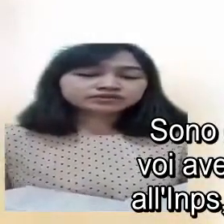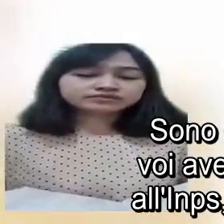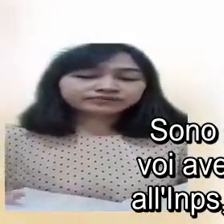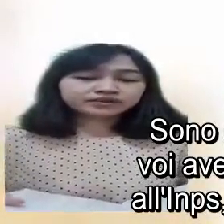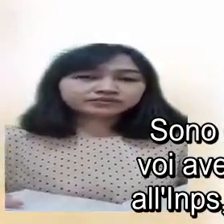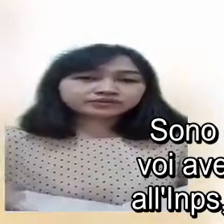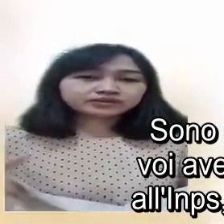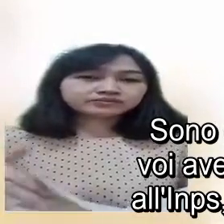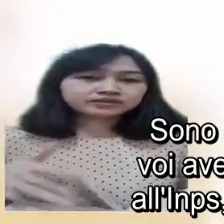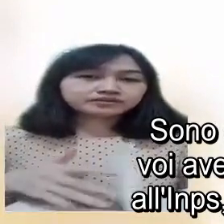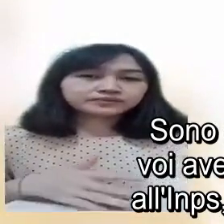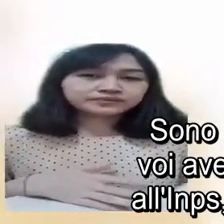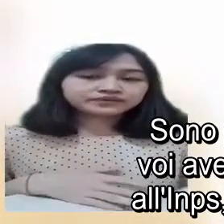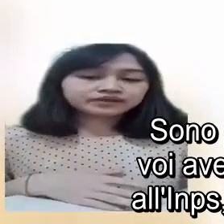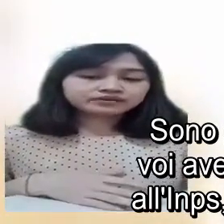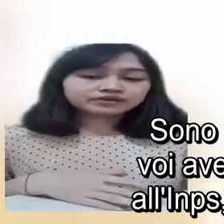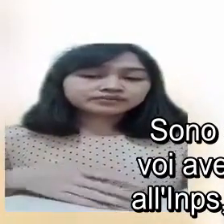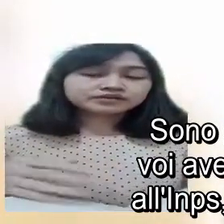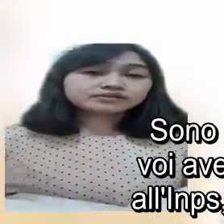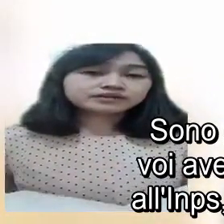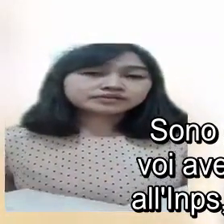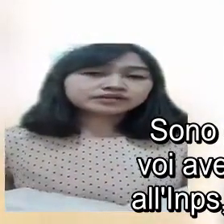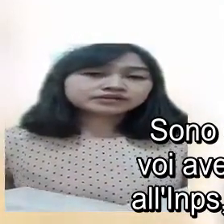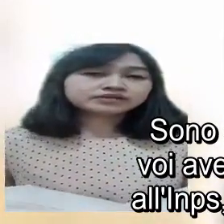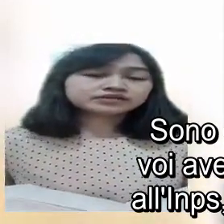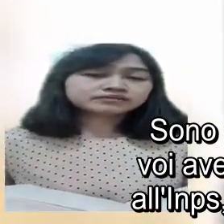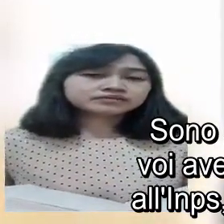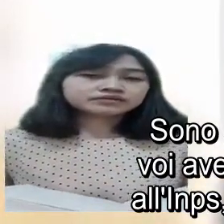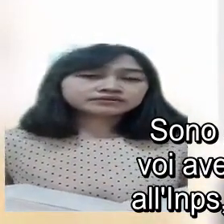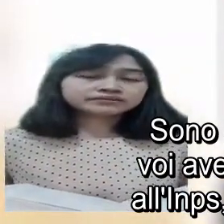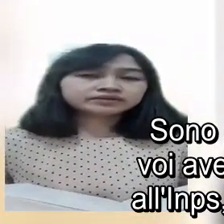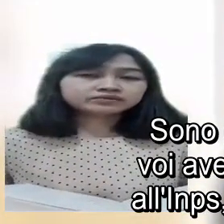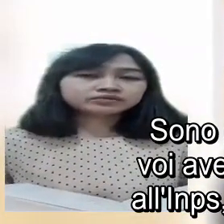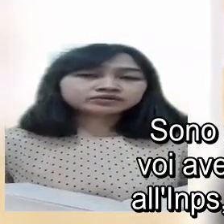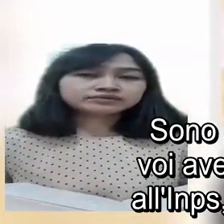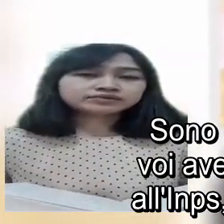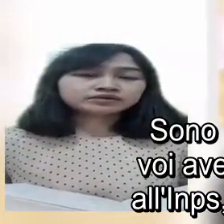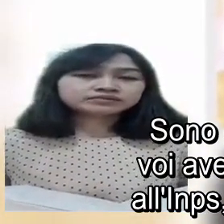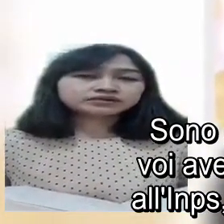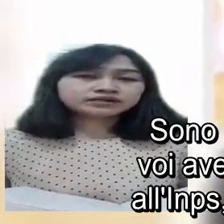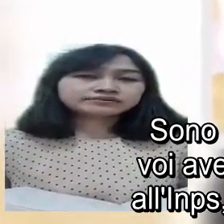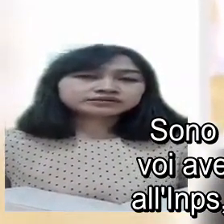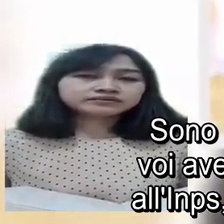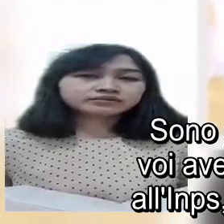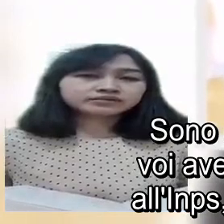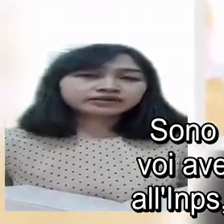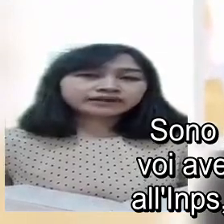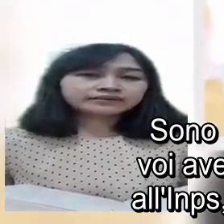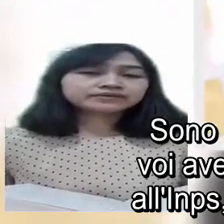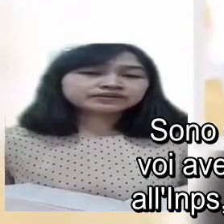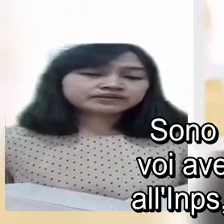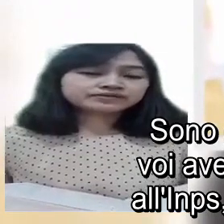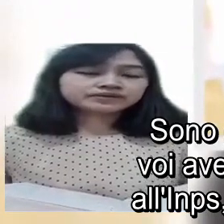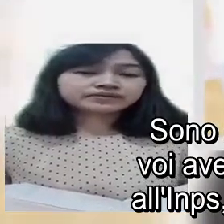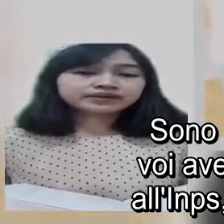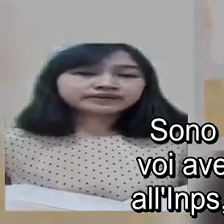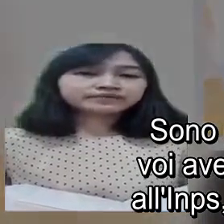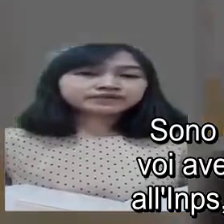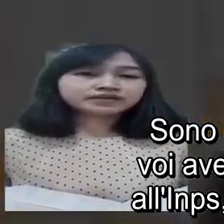È iscritta all'INPS. Non possiede allo stato attuale nessuna cooperativa.